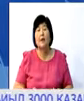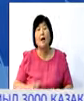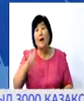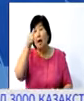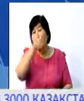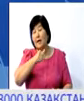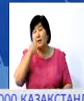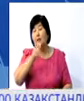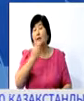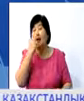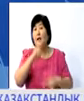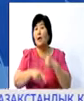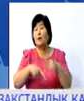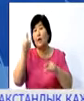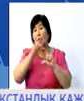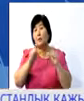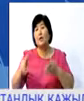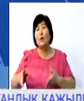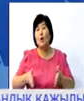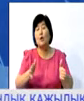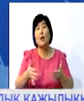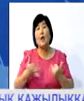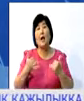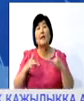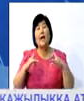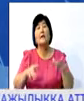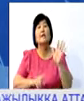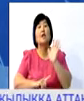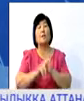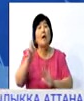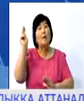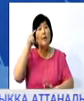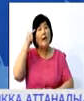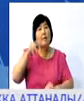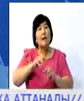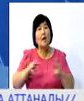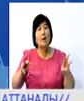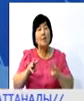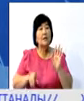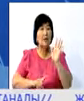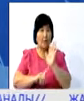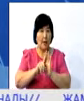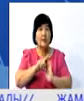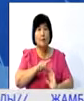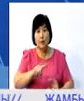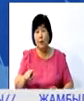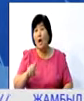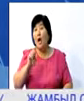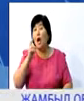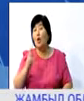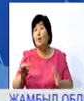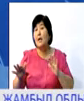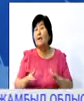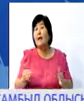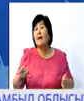Жылдағы игі дәстүрге айналған мектепке жол қайырымдылық акциясы басталды. Білім және ғылым министрлігінің бастамасымен өтетін әлеуметтік шара